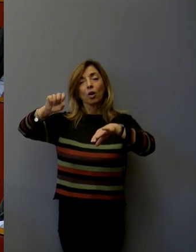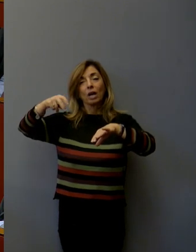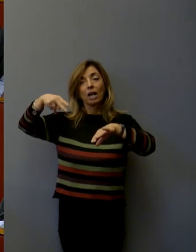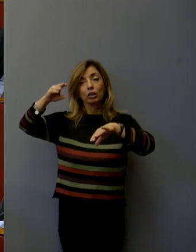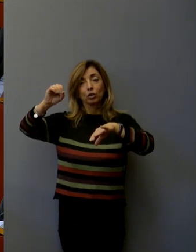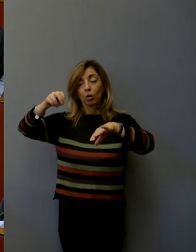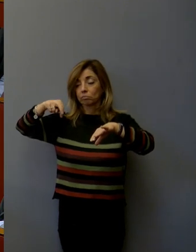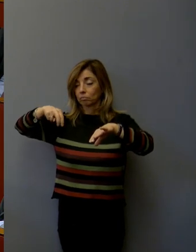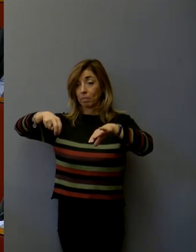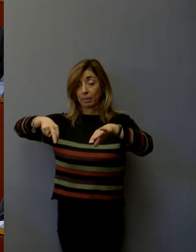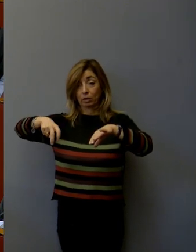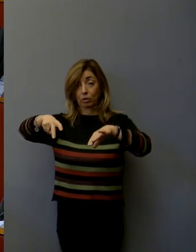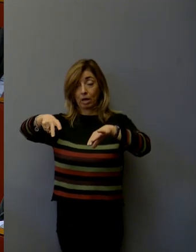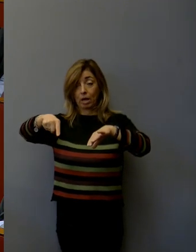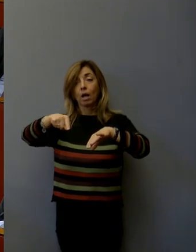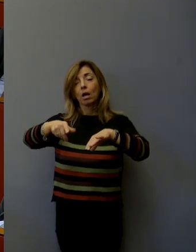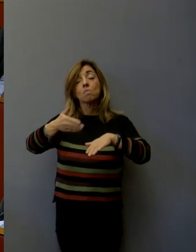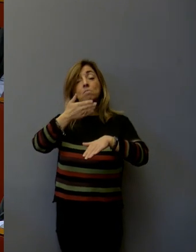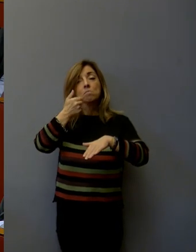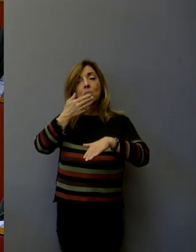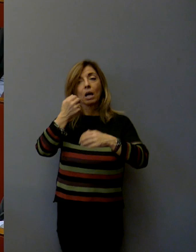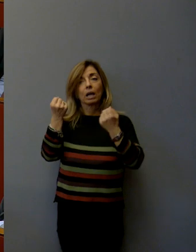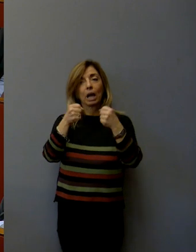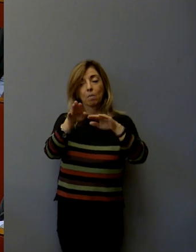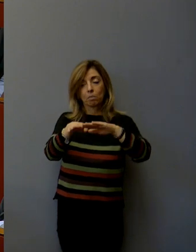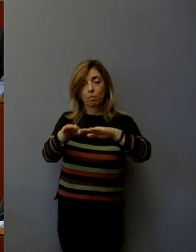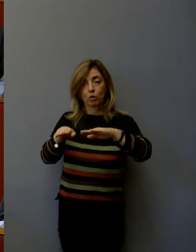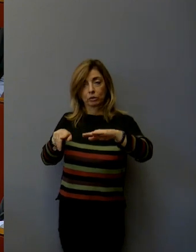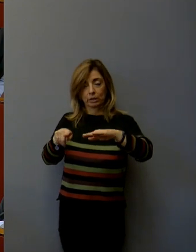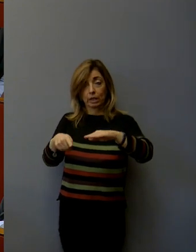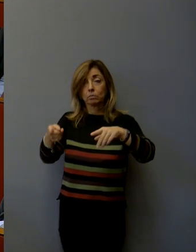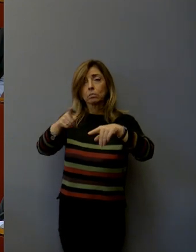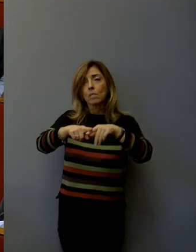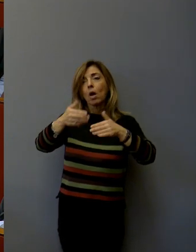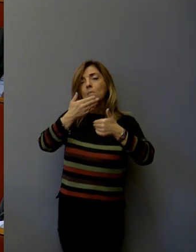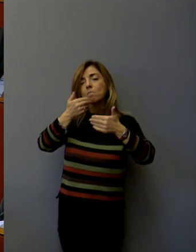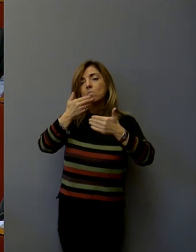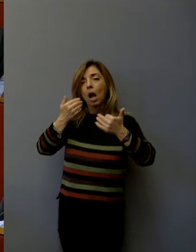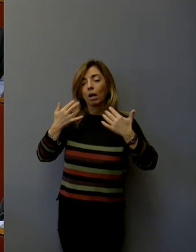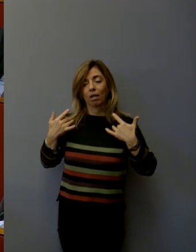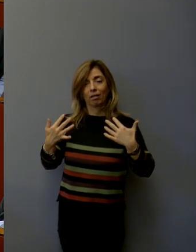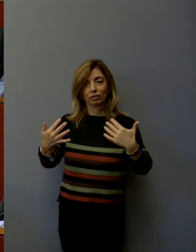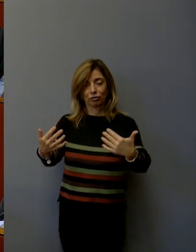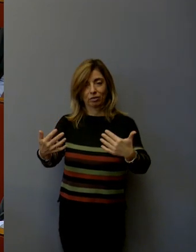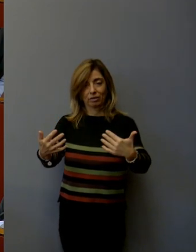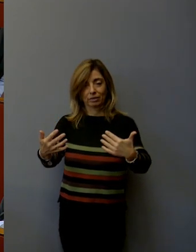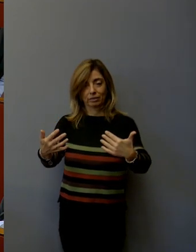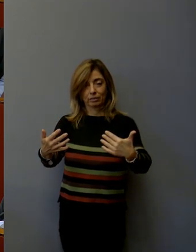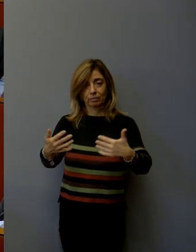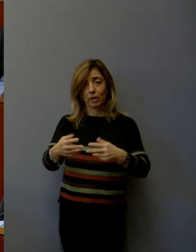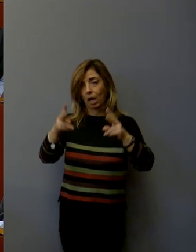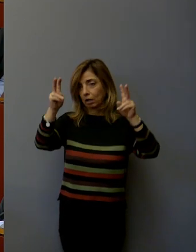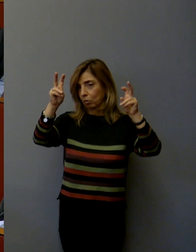da sempre denunciata e la mancanza di spazi verdi sono sempre al tema normale per me no mi sembra